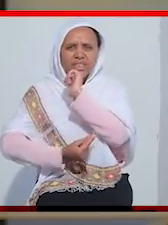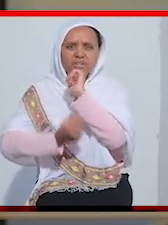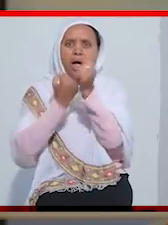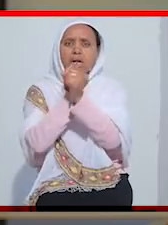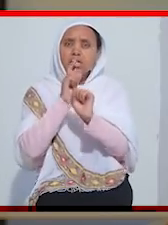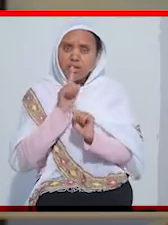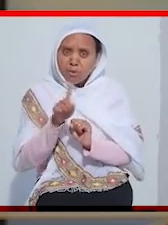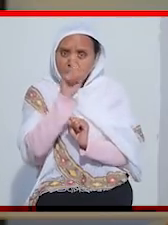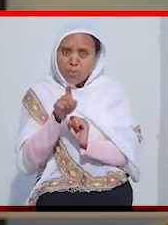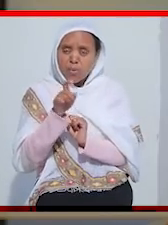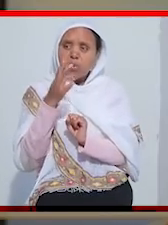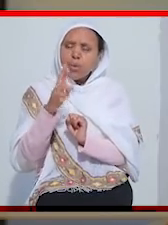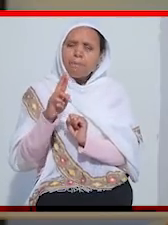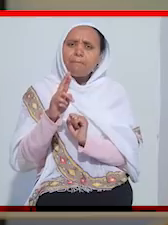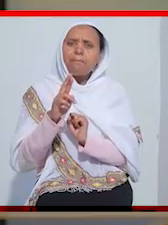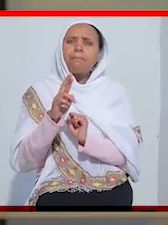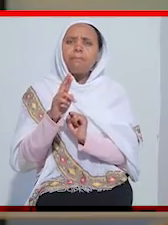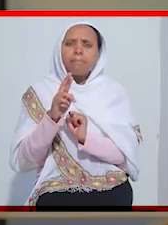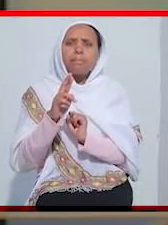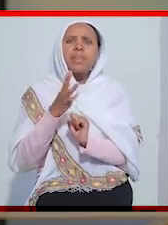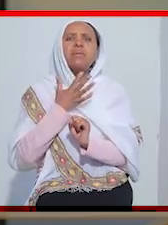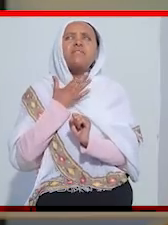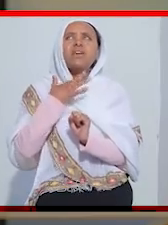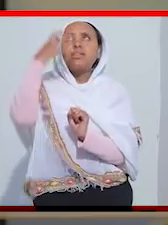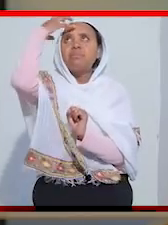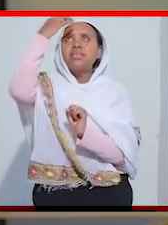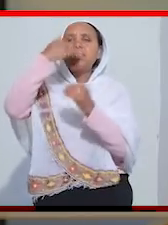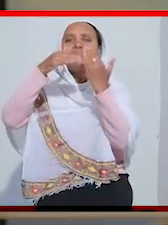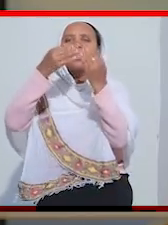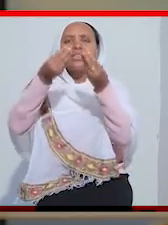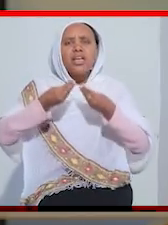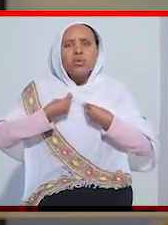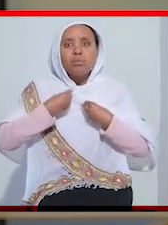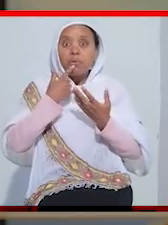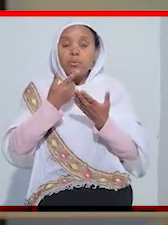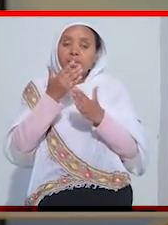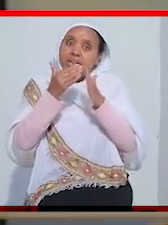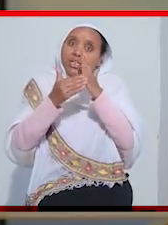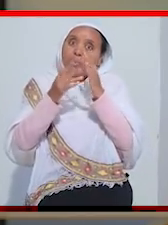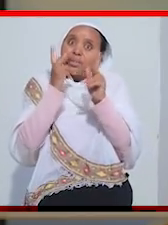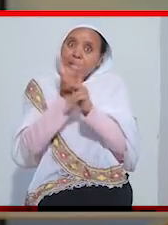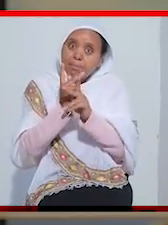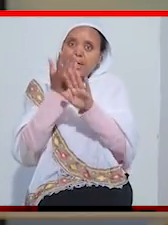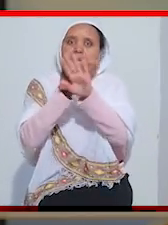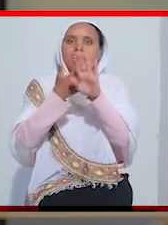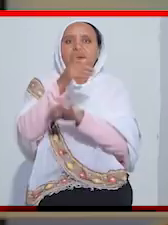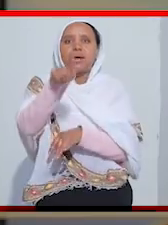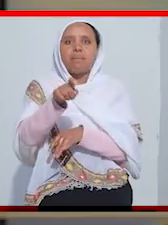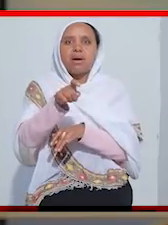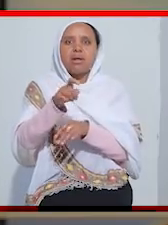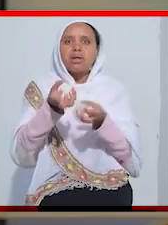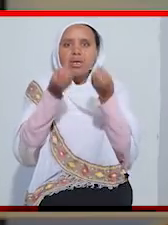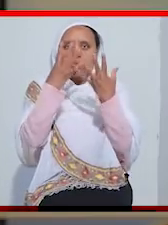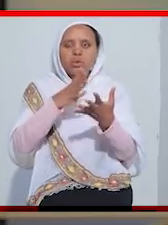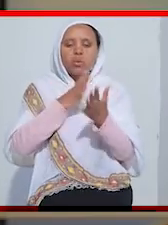ከታዘዘው መቅሰፍት አድነኝ ነውን ወይስ ደግሞ የምናፍቃት መንግሥተ ሰማያት ስጠኝ ነው የሚለውን ስናይ ደረጃውን ጠብቀን ልንለምን